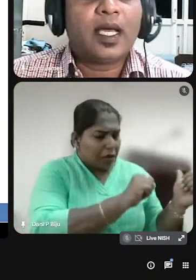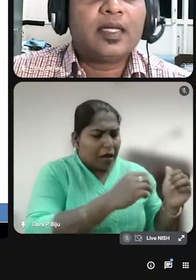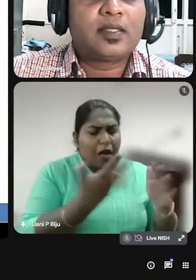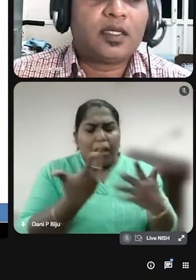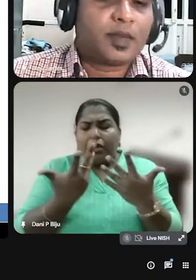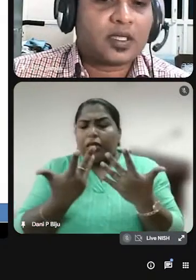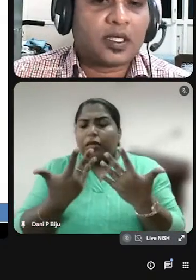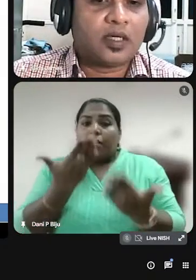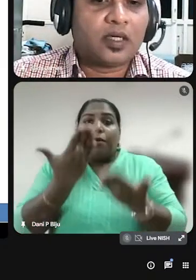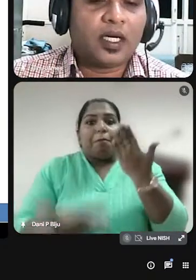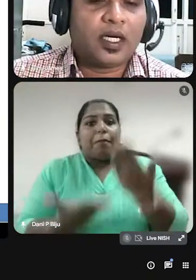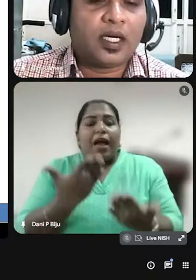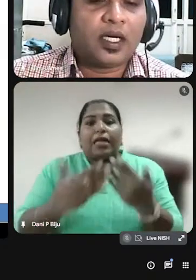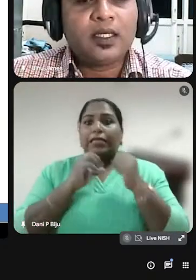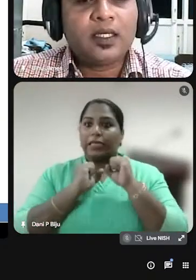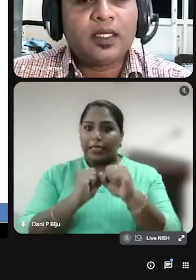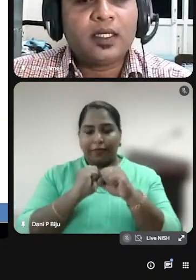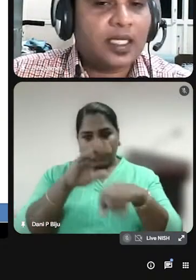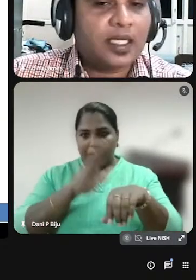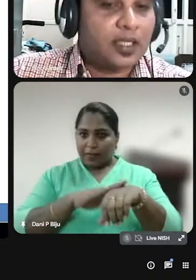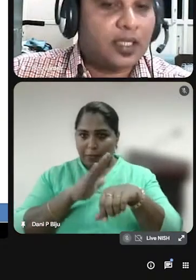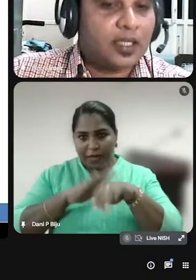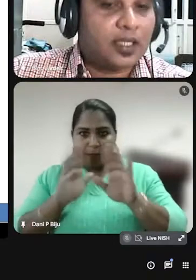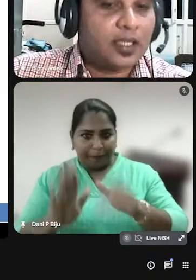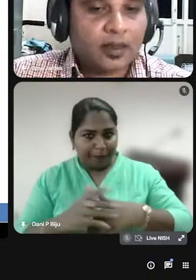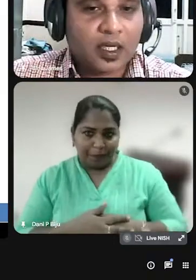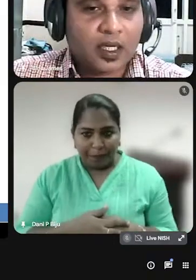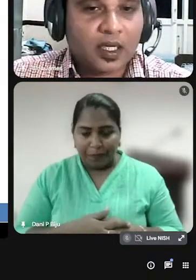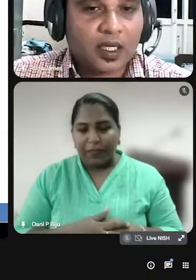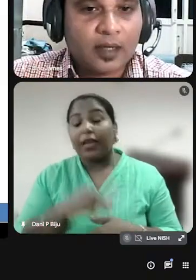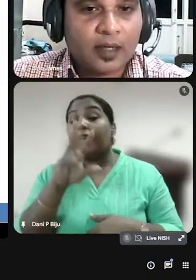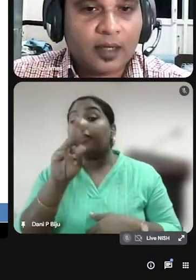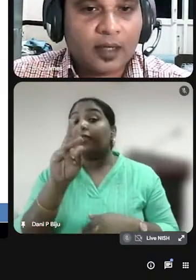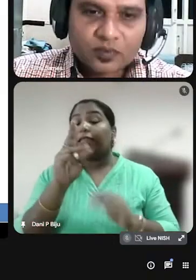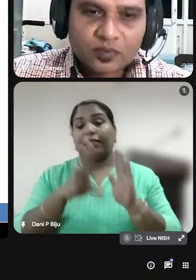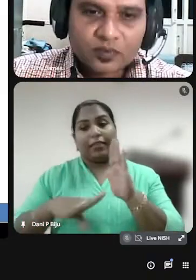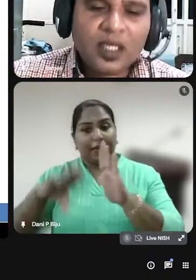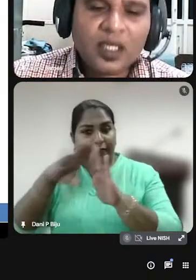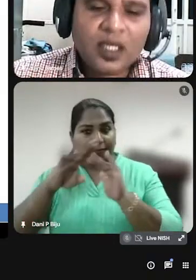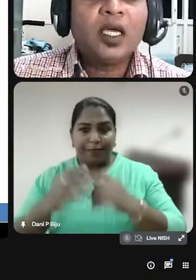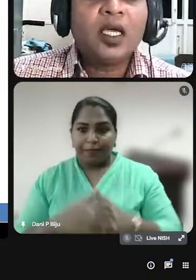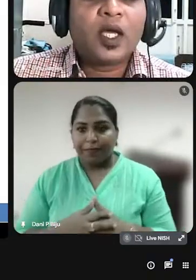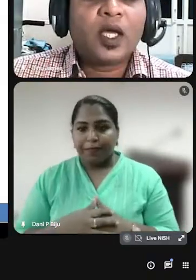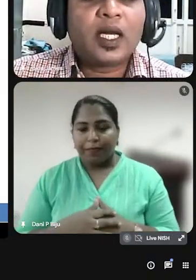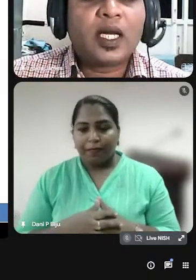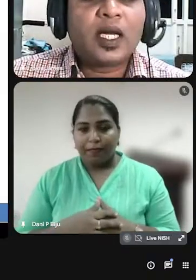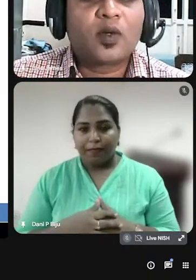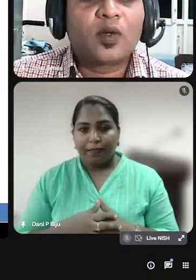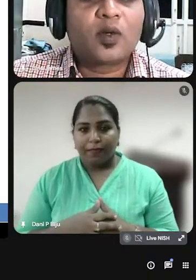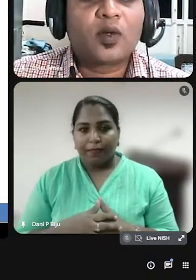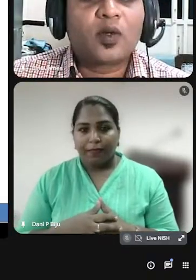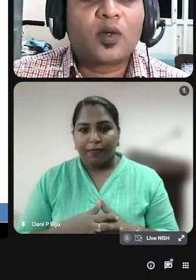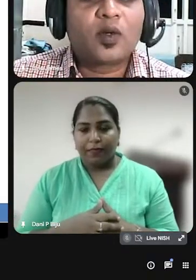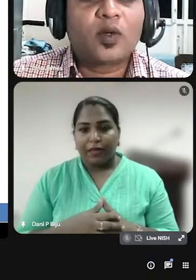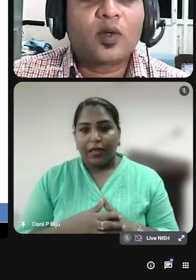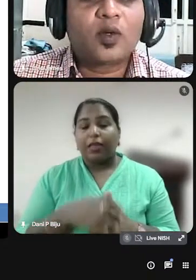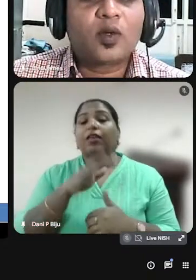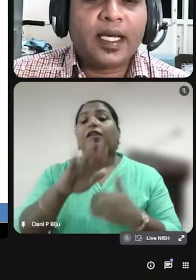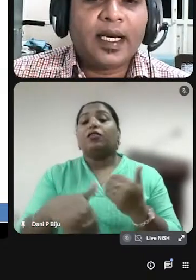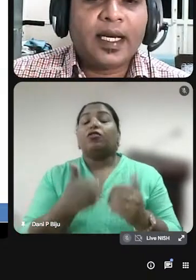ഒരു ബാലൻസിന്റെ പ്രശ്നങ്ങൾ വരിക. ഇതിനെ സ്റ്റേജ് 3 ആണ് നമുക്ക് കണക്കാക്കണം. ഈ രോഗലക്ഷണങ്ങൾ കൂടി